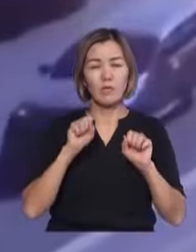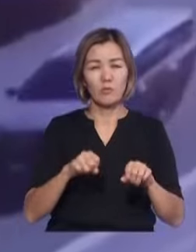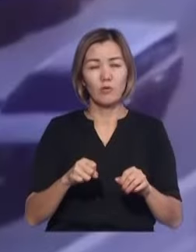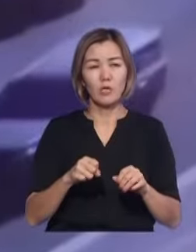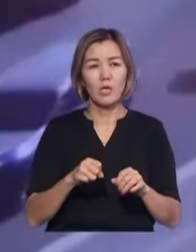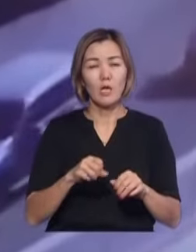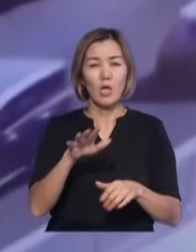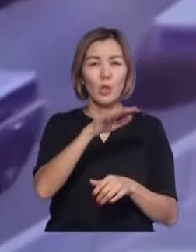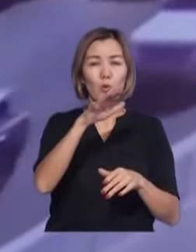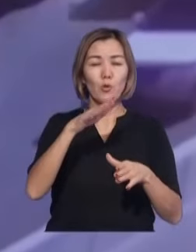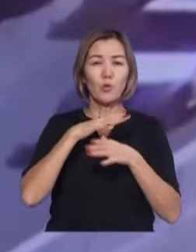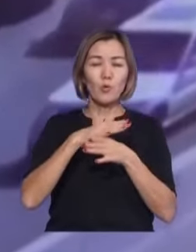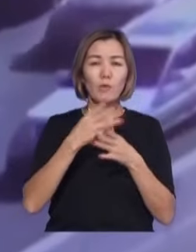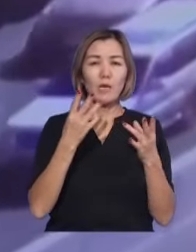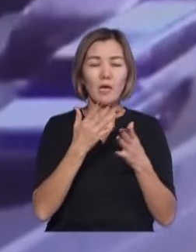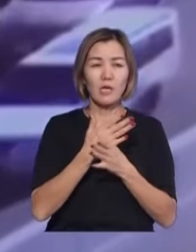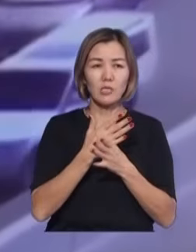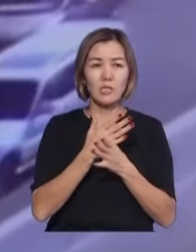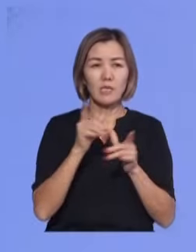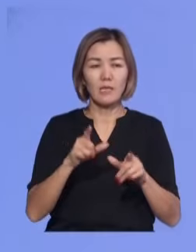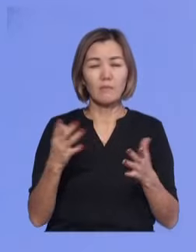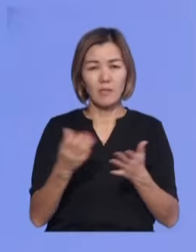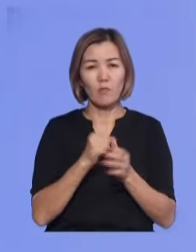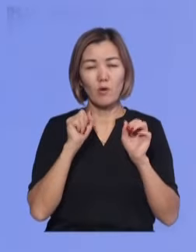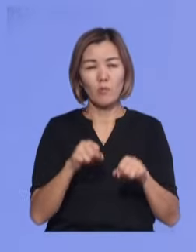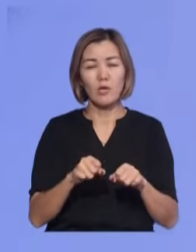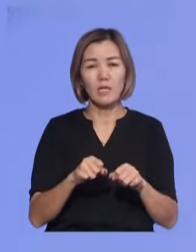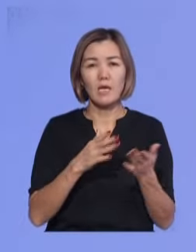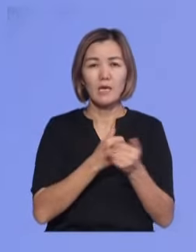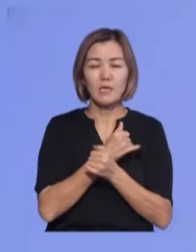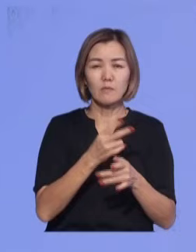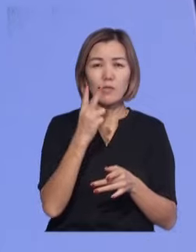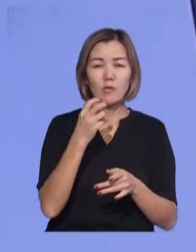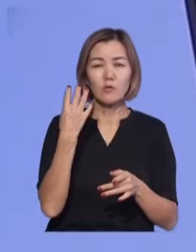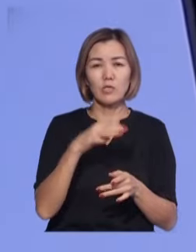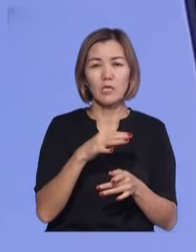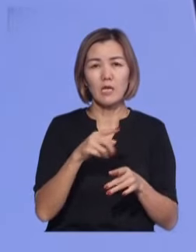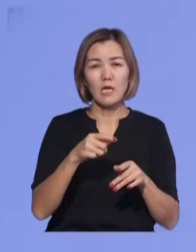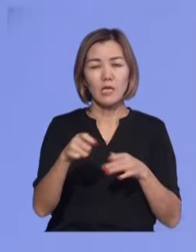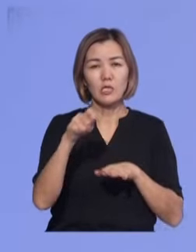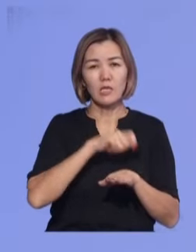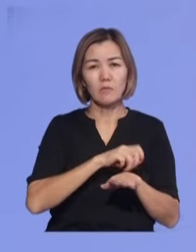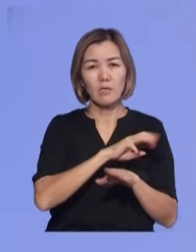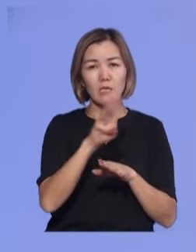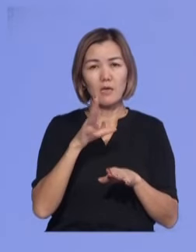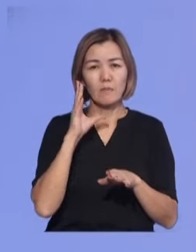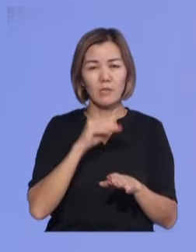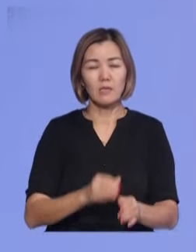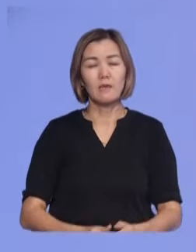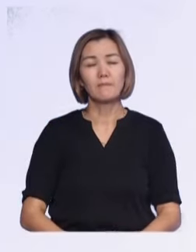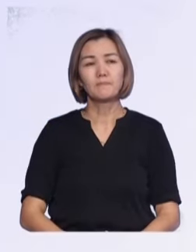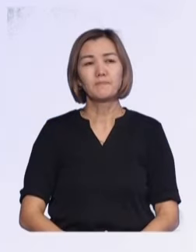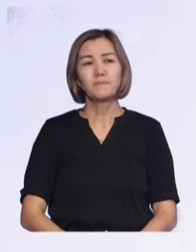отыр. Дрондар көмекке зәру адамдарды тез табуға мүмкіндік береді. Олардың қызметі 240 шаршы шақырым аумақты қамтиды.